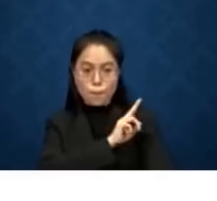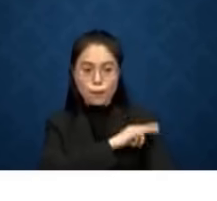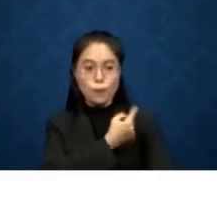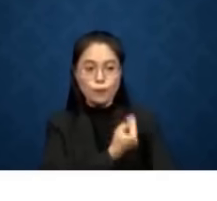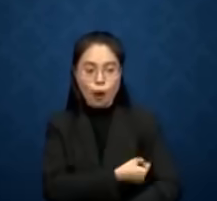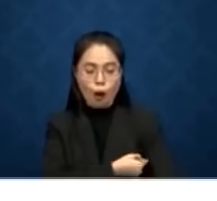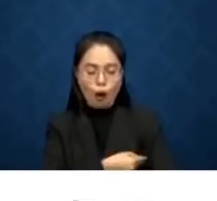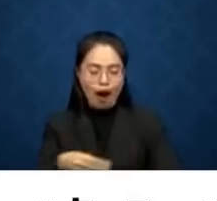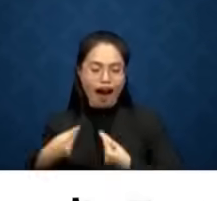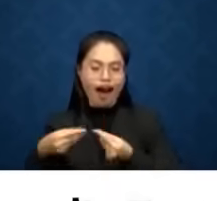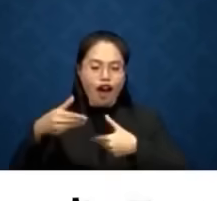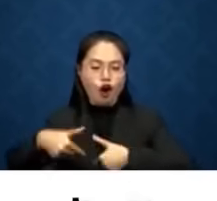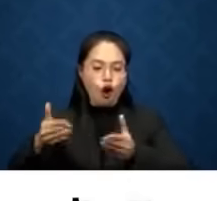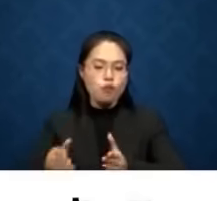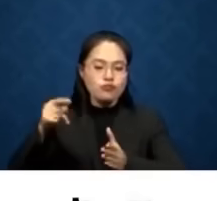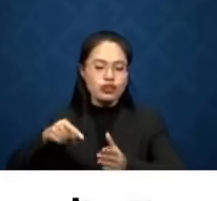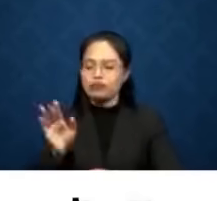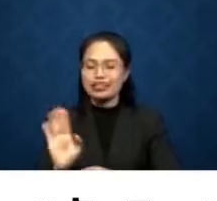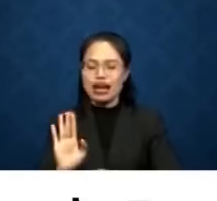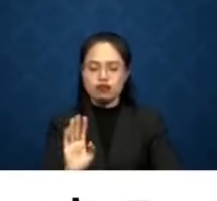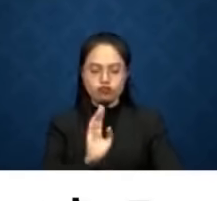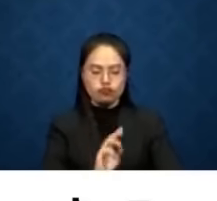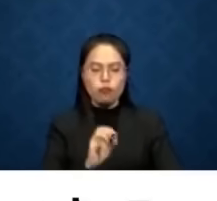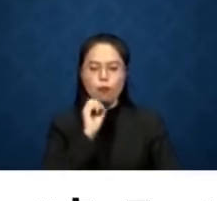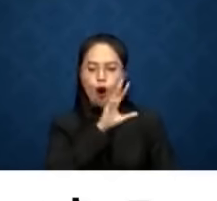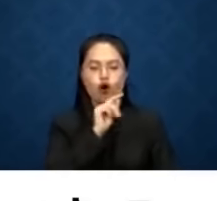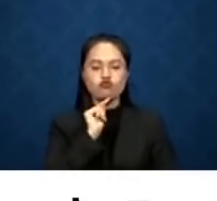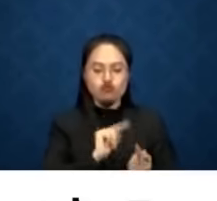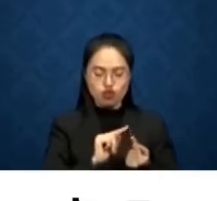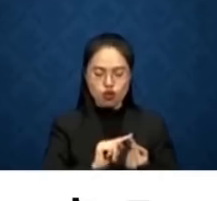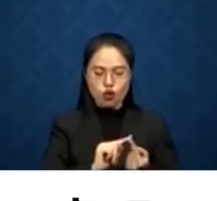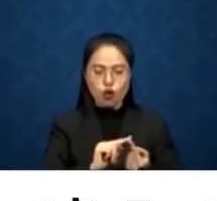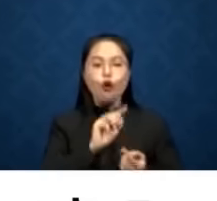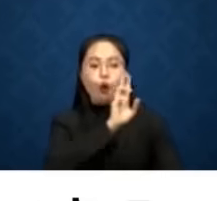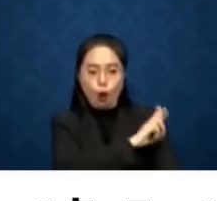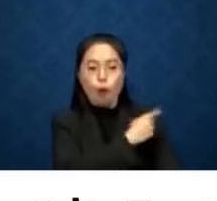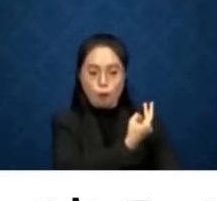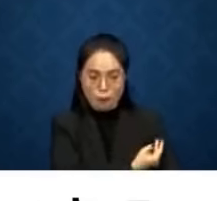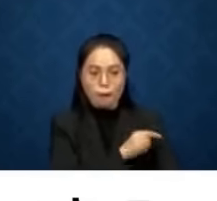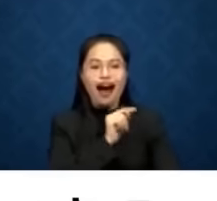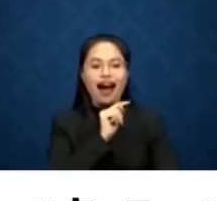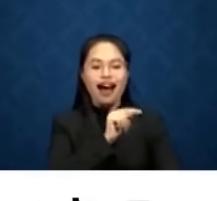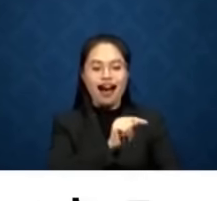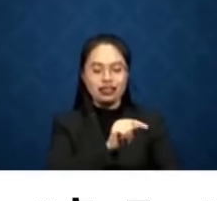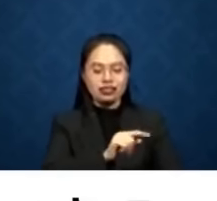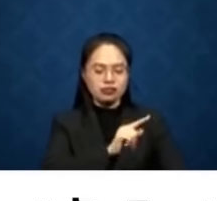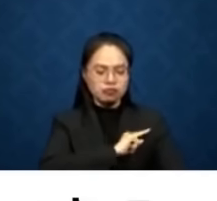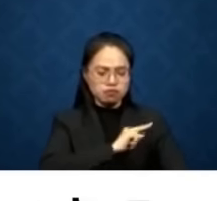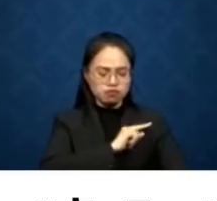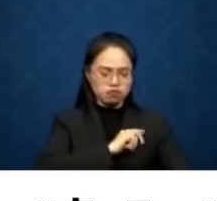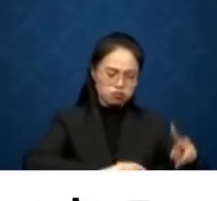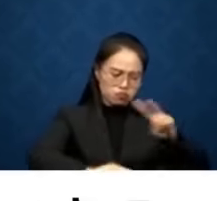ห้องพิเศษแต่เขาบอกให้โรงพยาบาลจัดที่ควบคุมพิเศษคือผมก็ได้ไปตรวจ